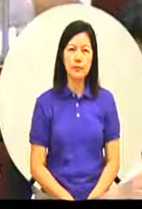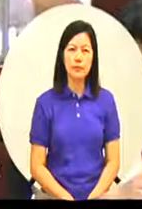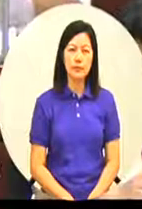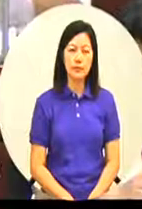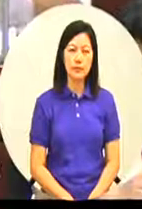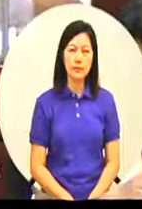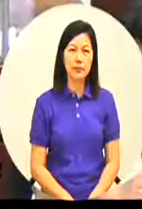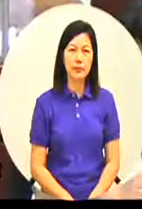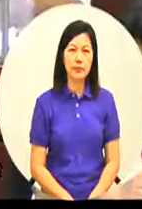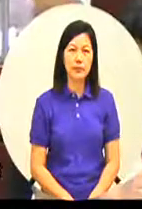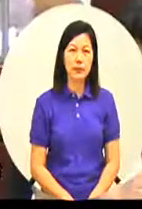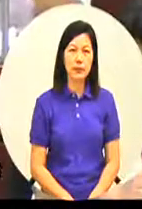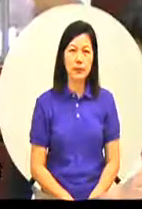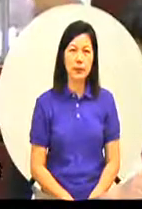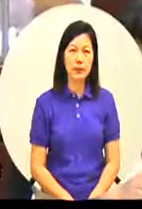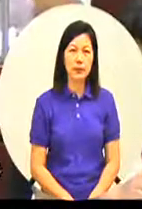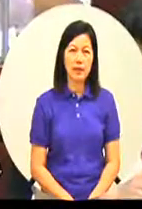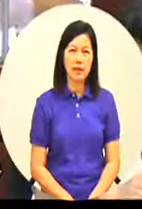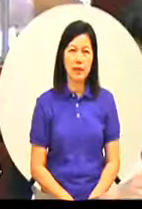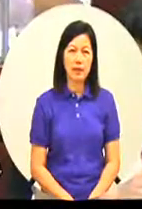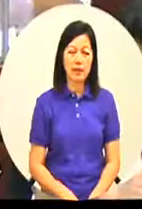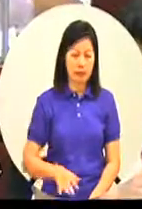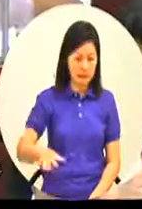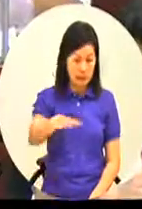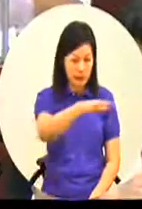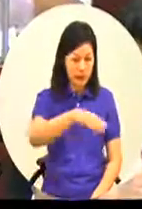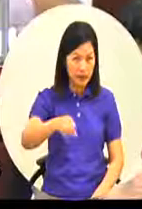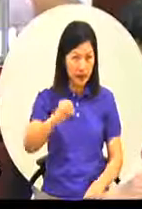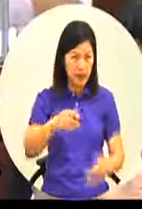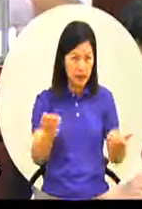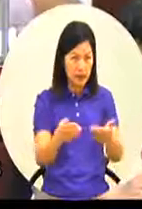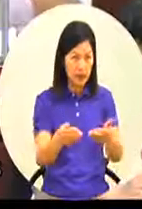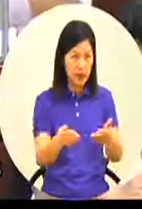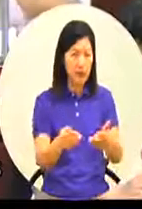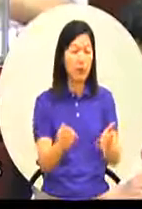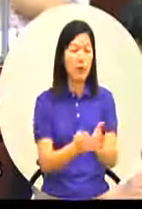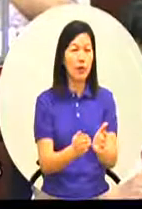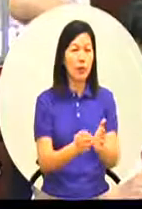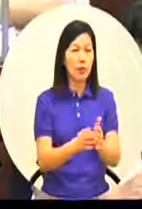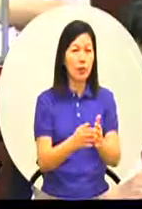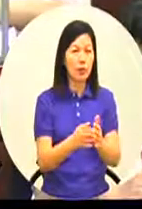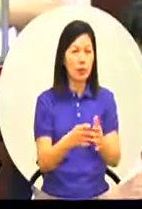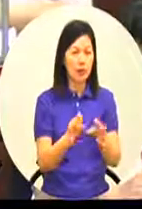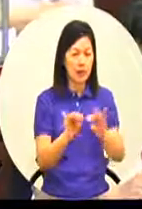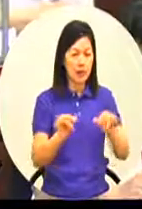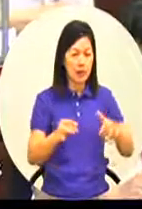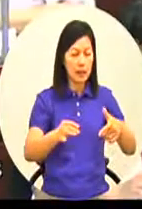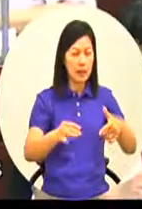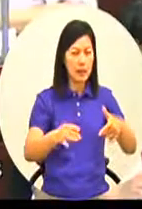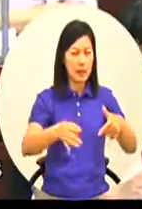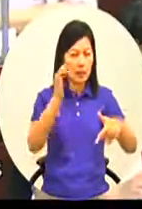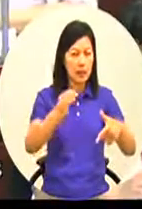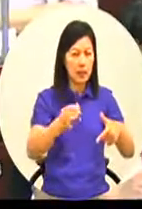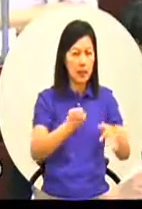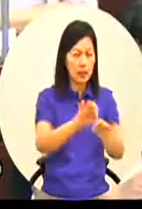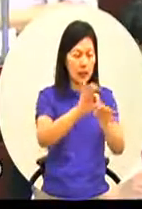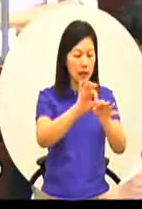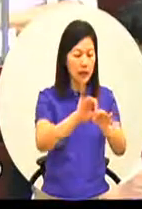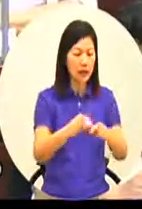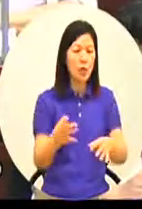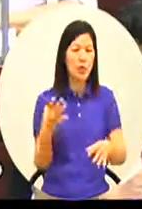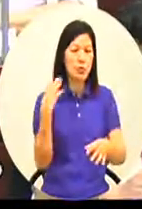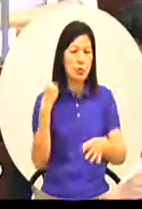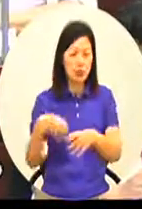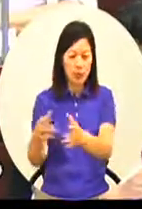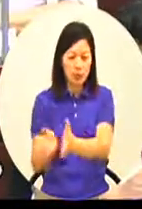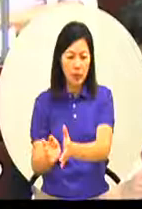区不，整个开发区一完成以后，整个地价一上来啊，旧部落的部分多多少少也会